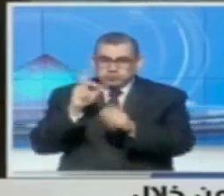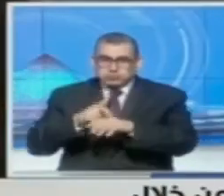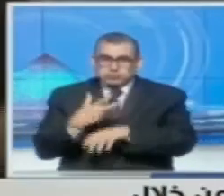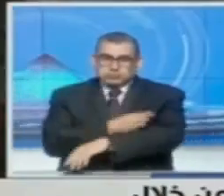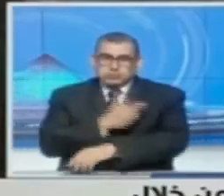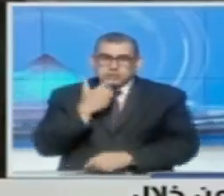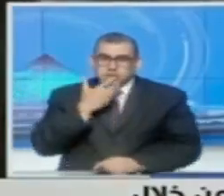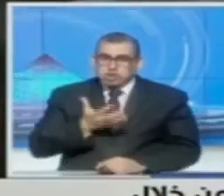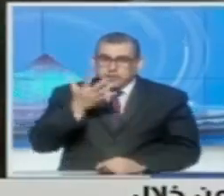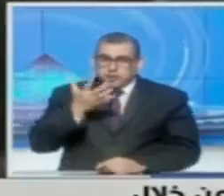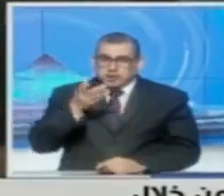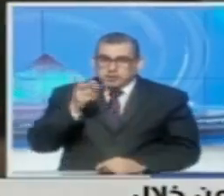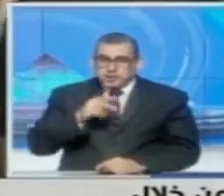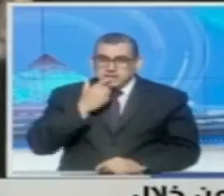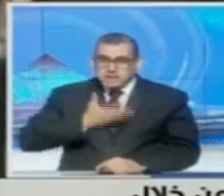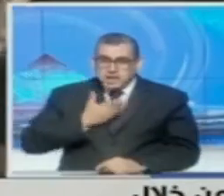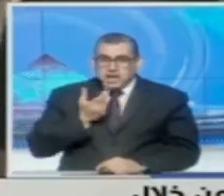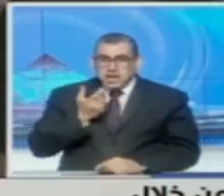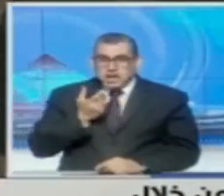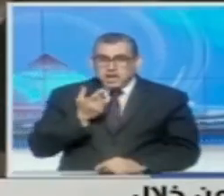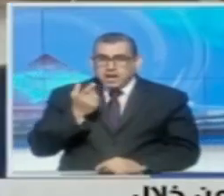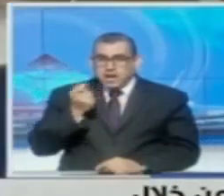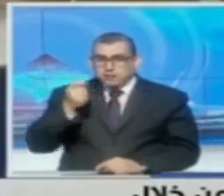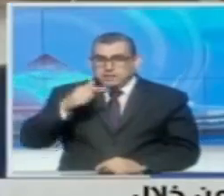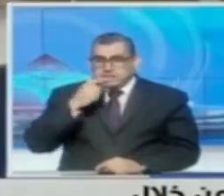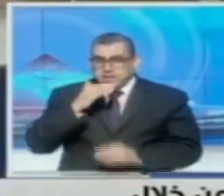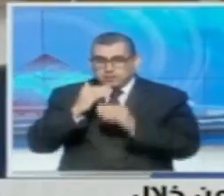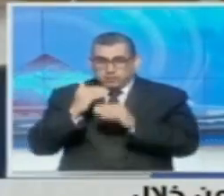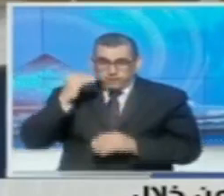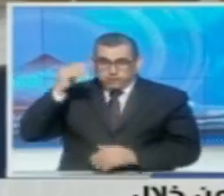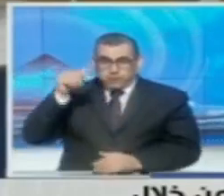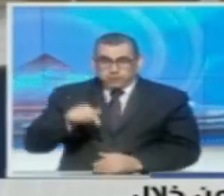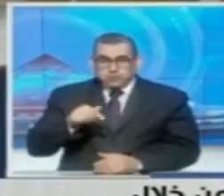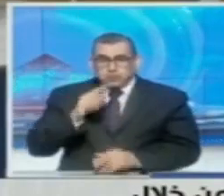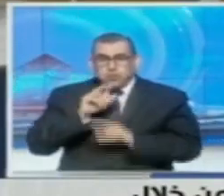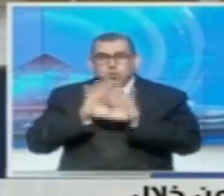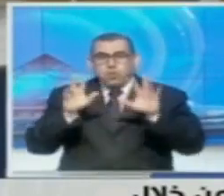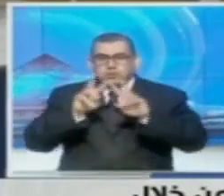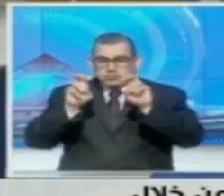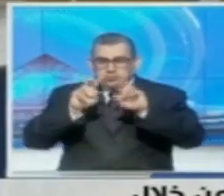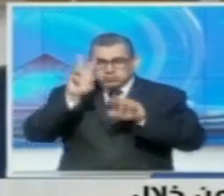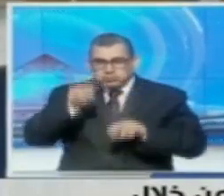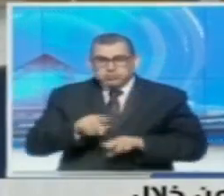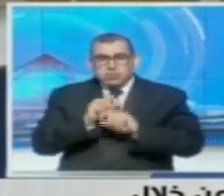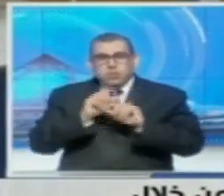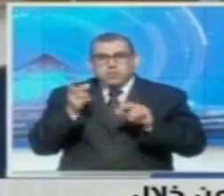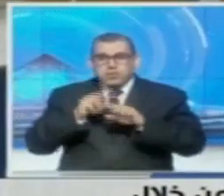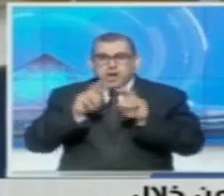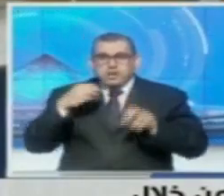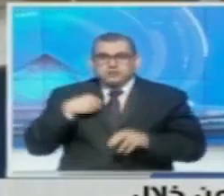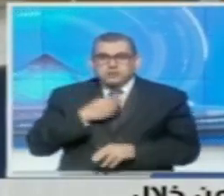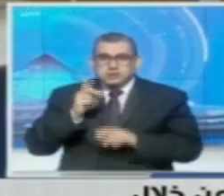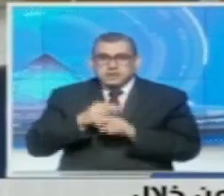مسن فوق من أول 65 سنة فما فوق بيتعمل له كل المبادرات دي، بالإضافة إلى